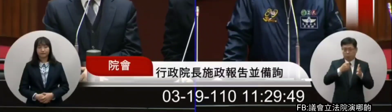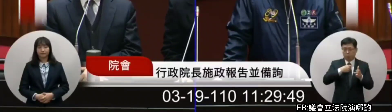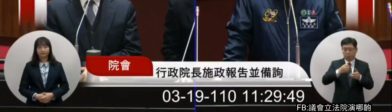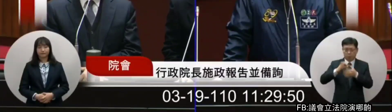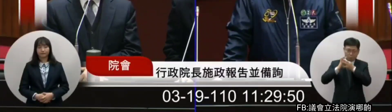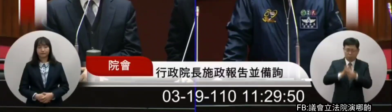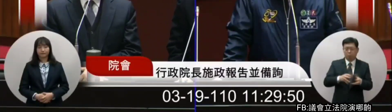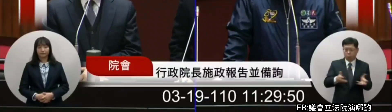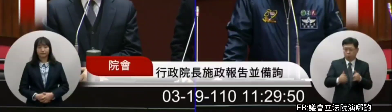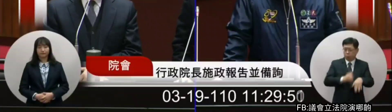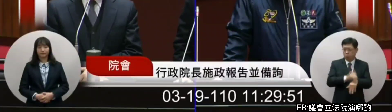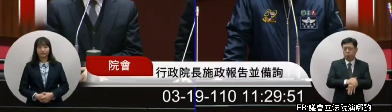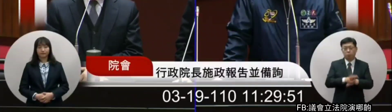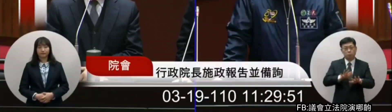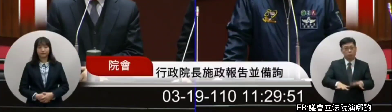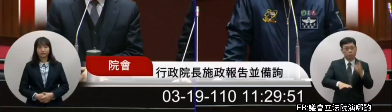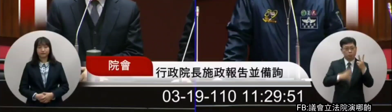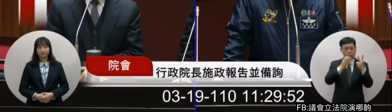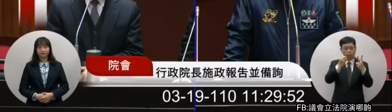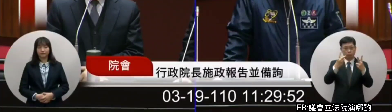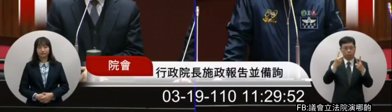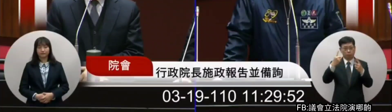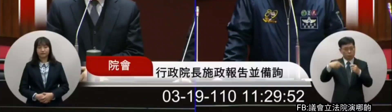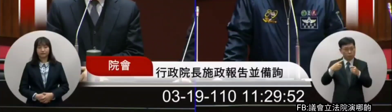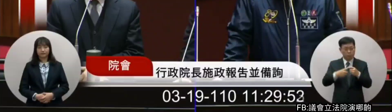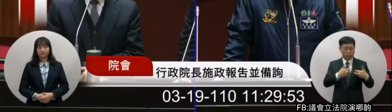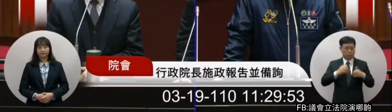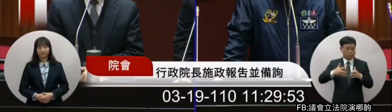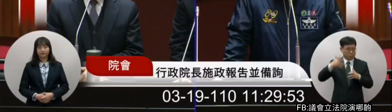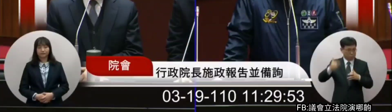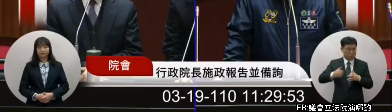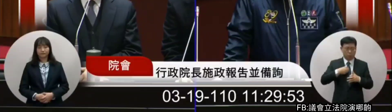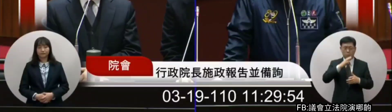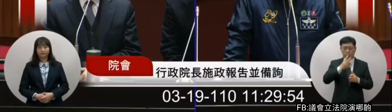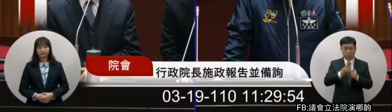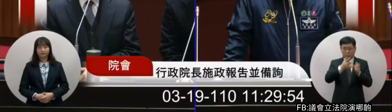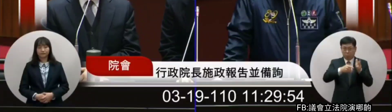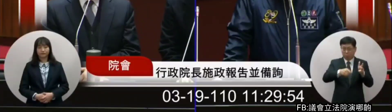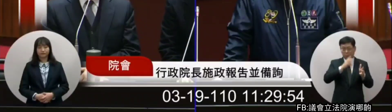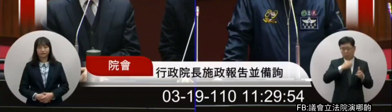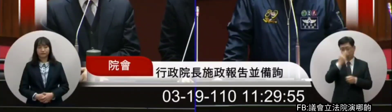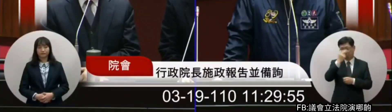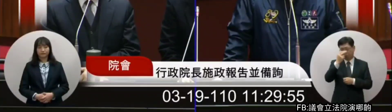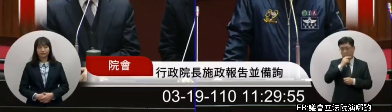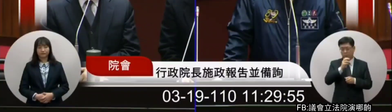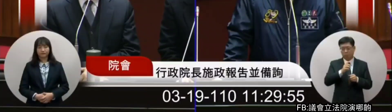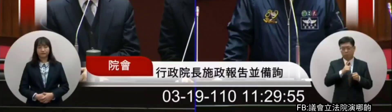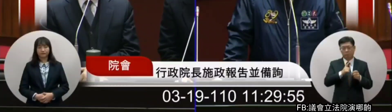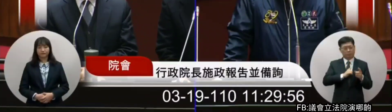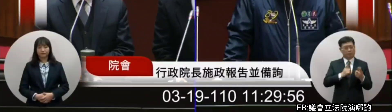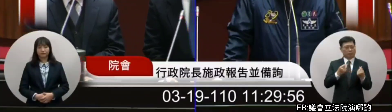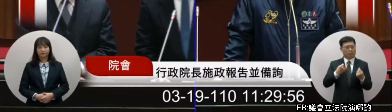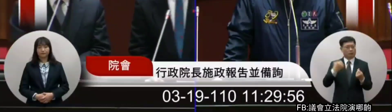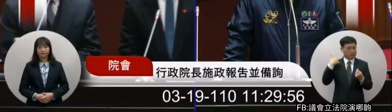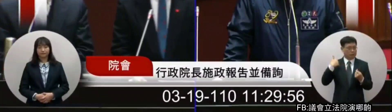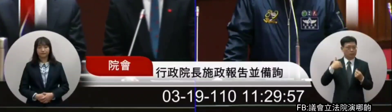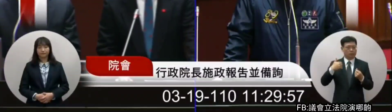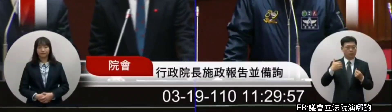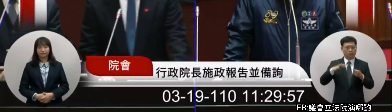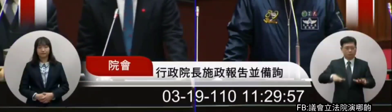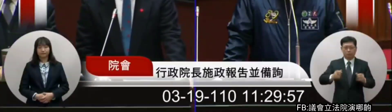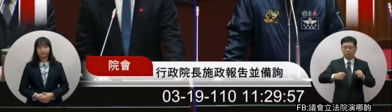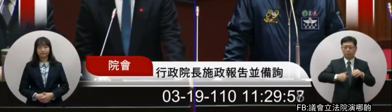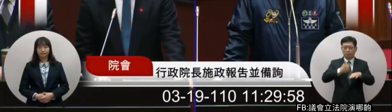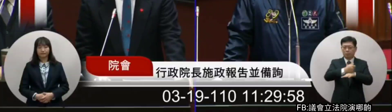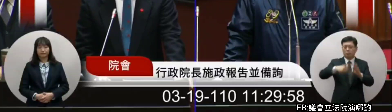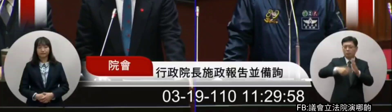完，那现在2021年蔡总统又说核四是危险的拼装车，您也是行政院院长，